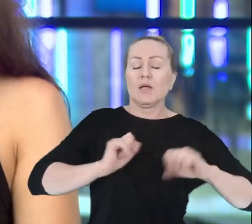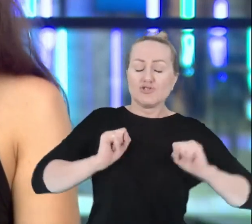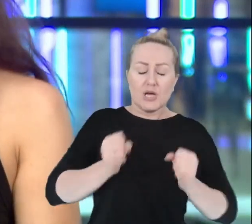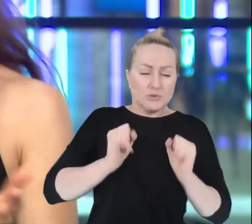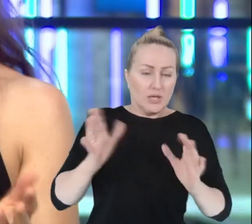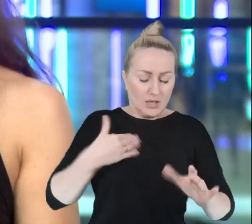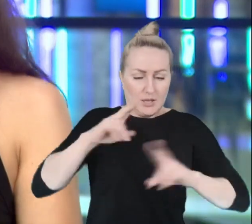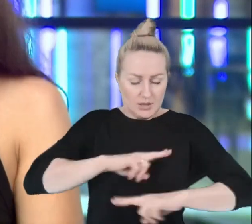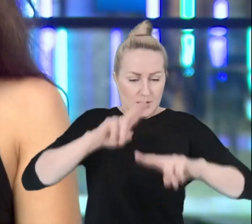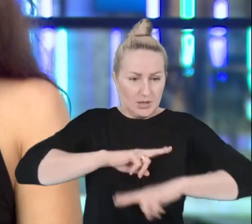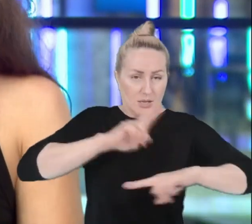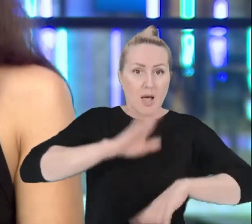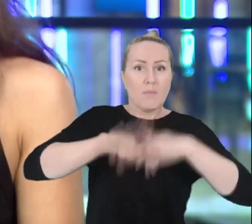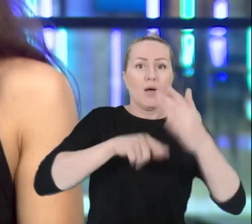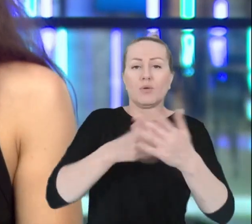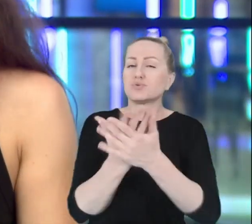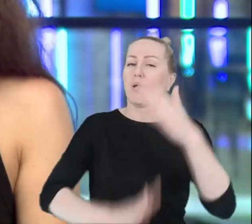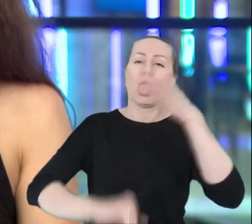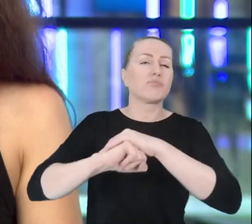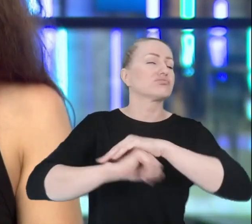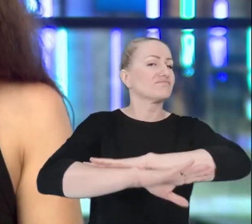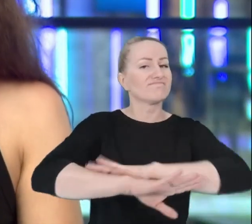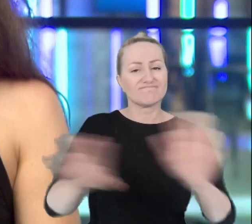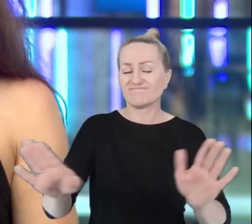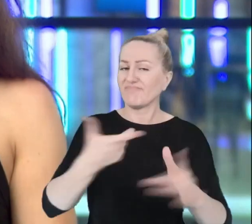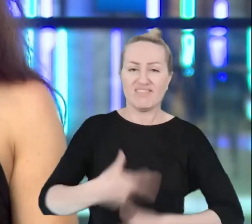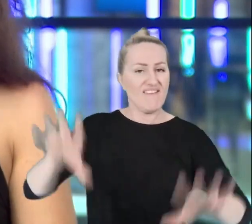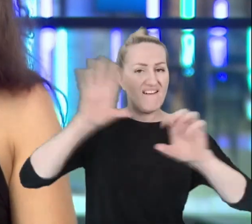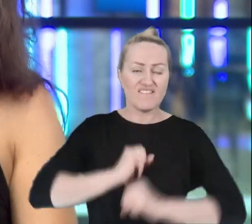w pewnym momencie powie, no nie kochana, ja już nie mam siły się podnieść.